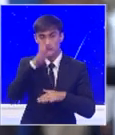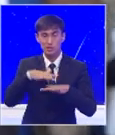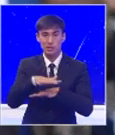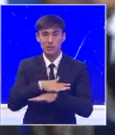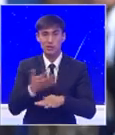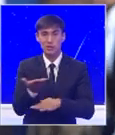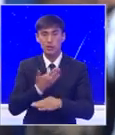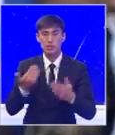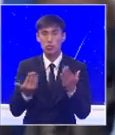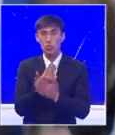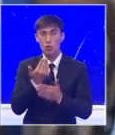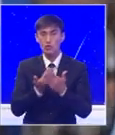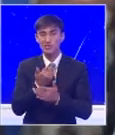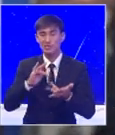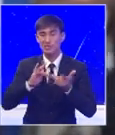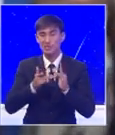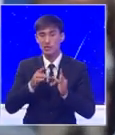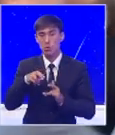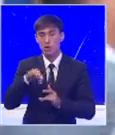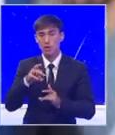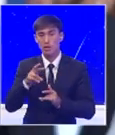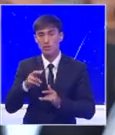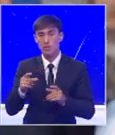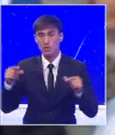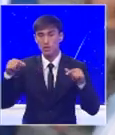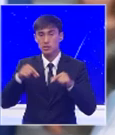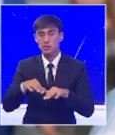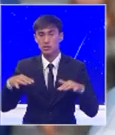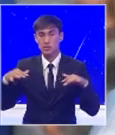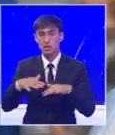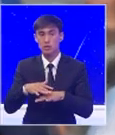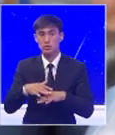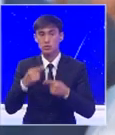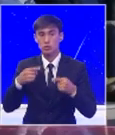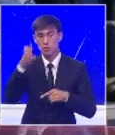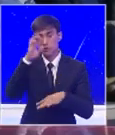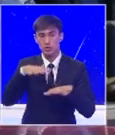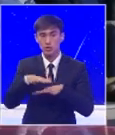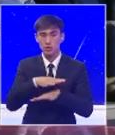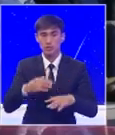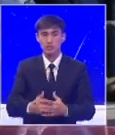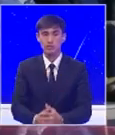наши новости, на наши интернет-порталы ссылаются и в других странах.